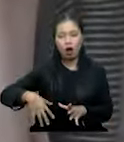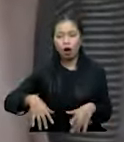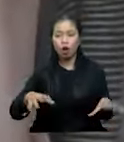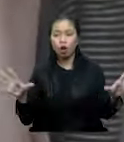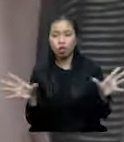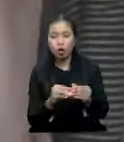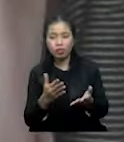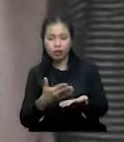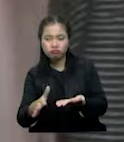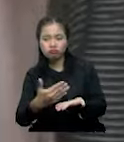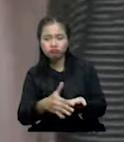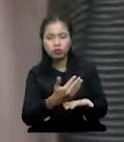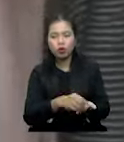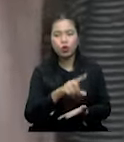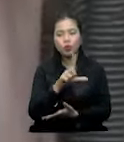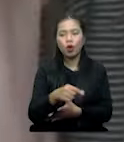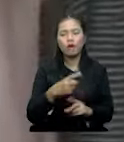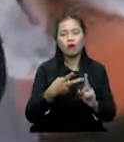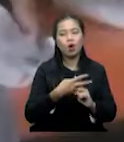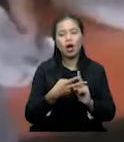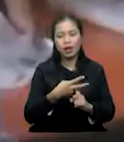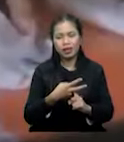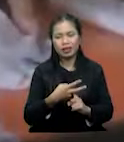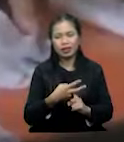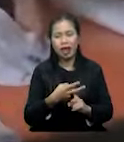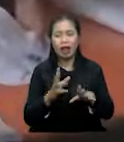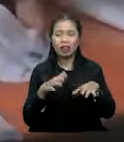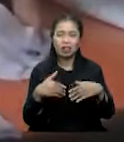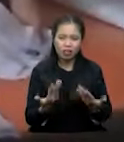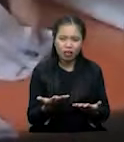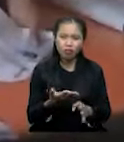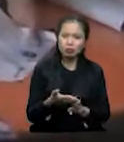Februari atau tepat sebelum pemilu digelar.